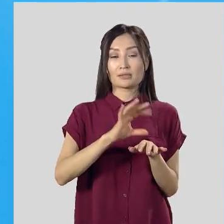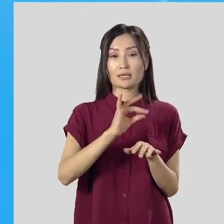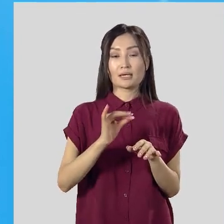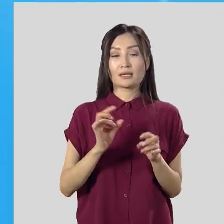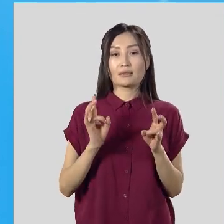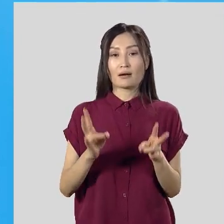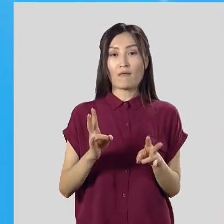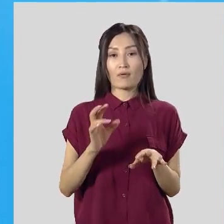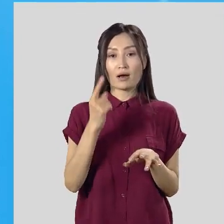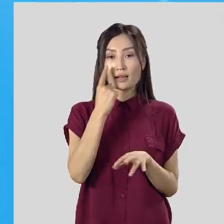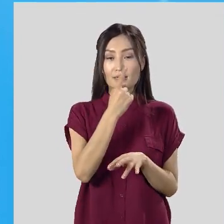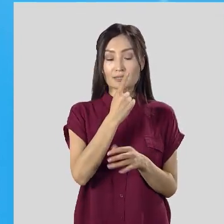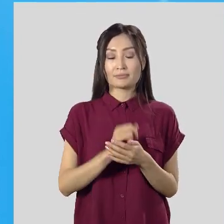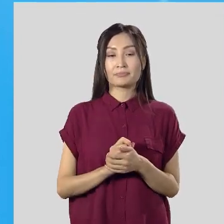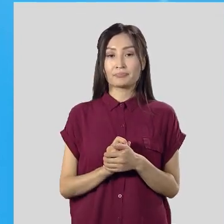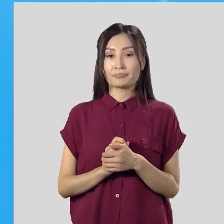травм глаза.